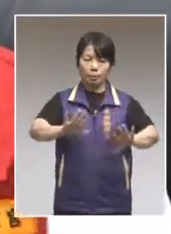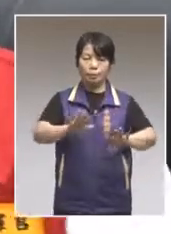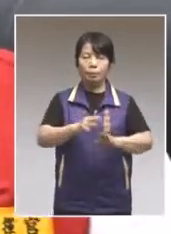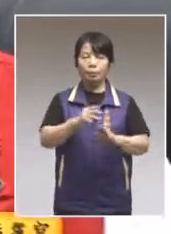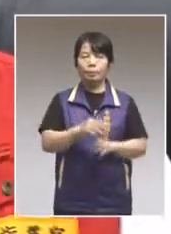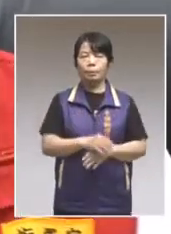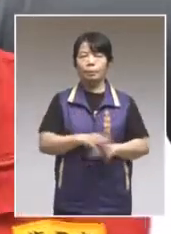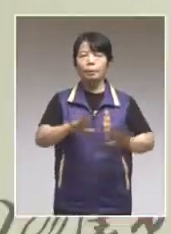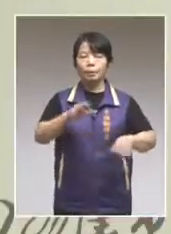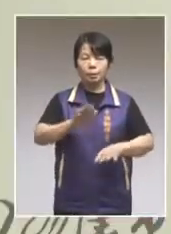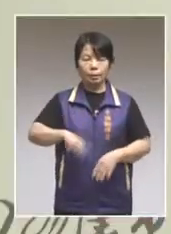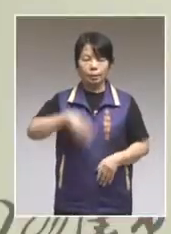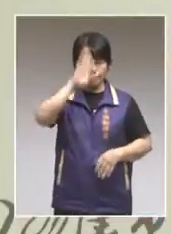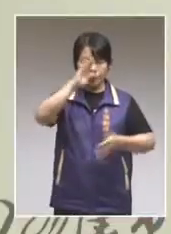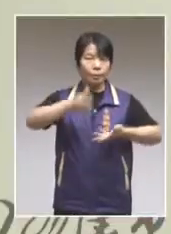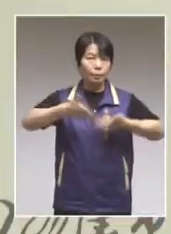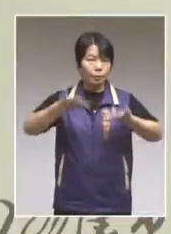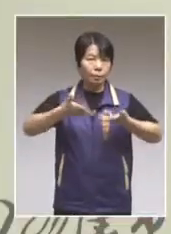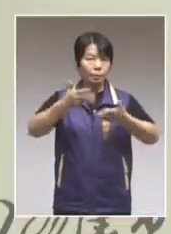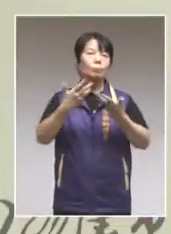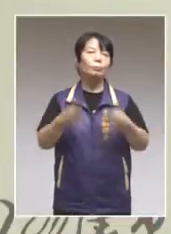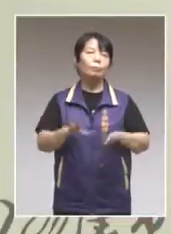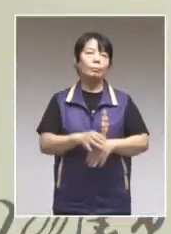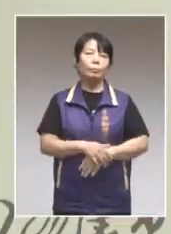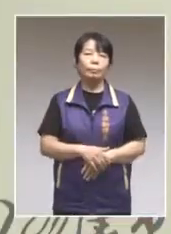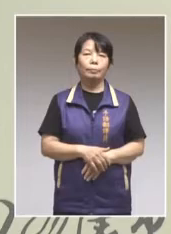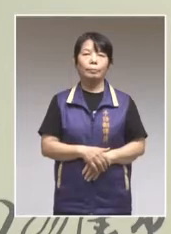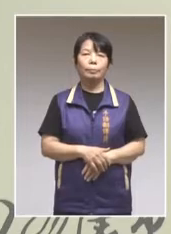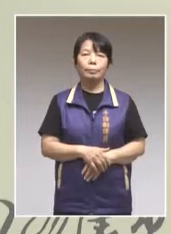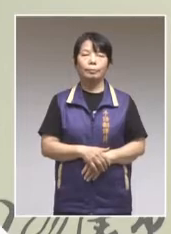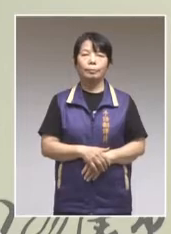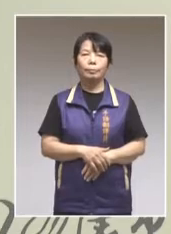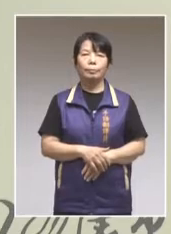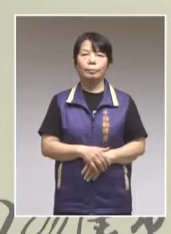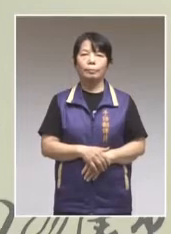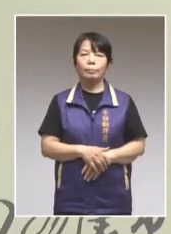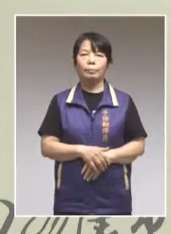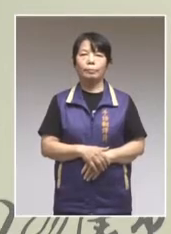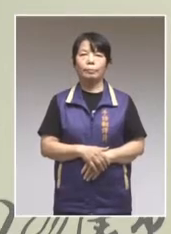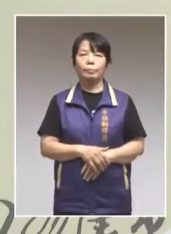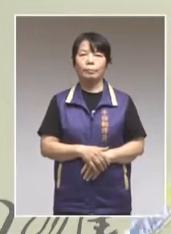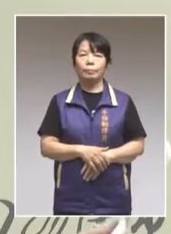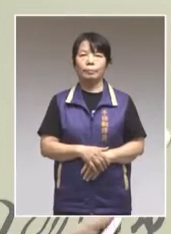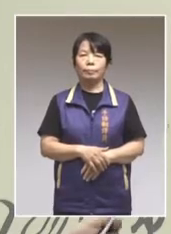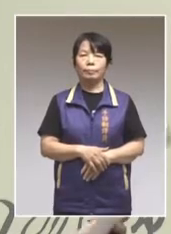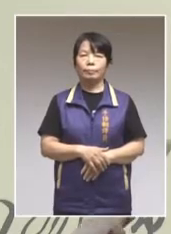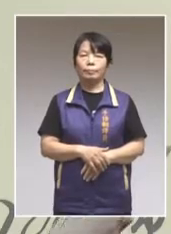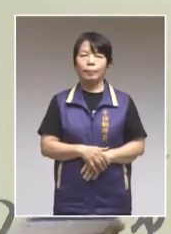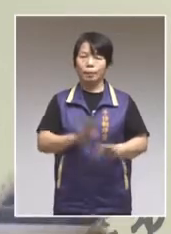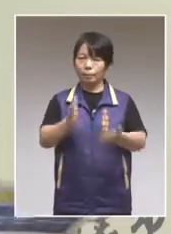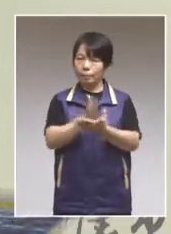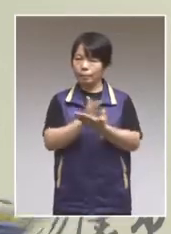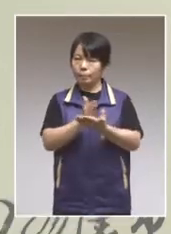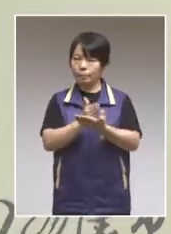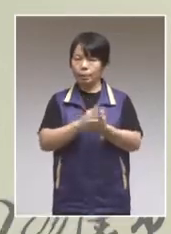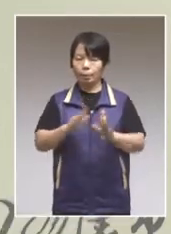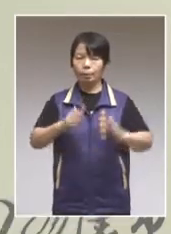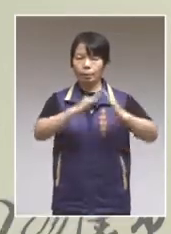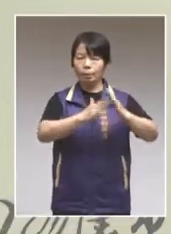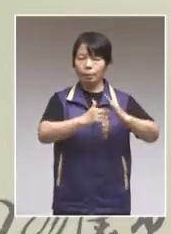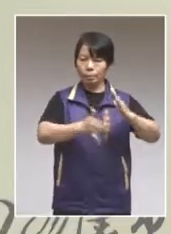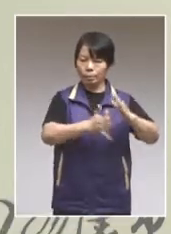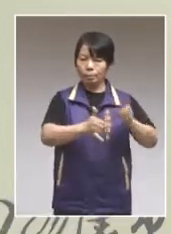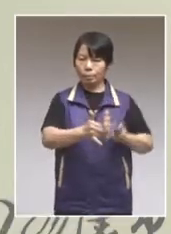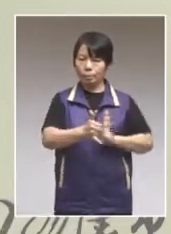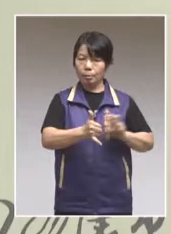简单讲都是轻症会比较多那我们的评估在居家照护